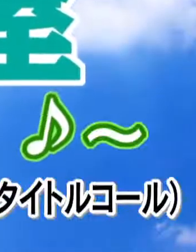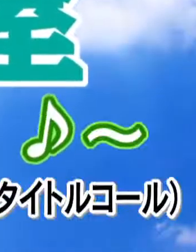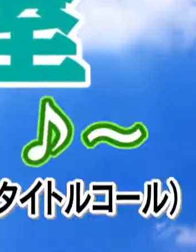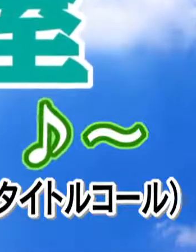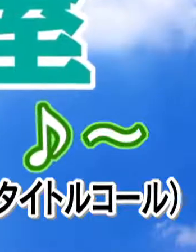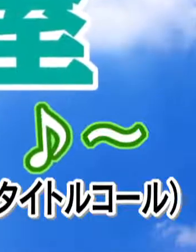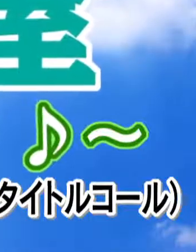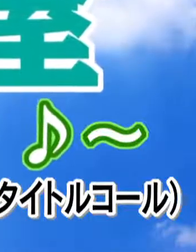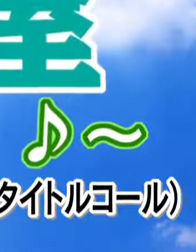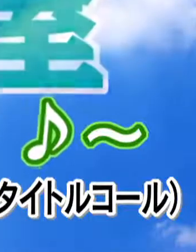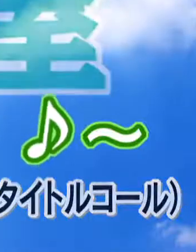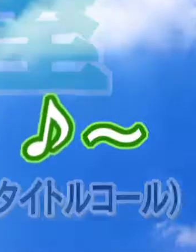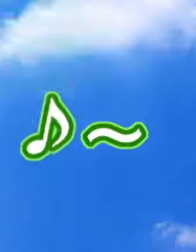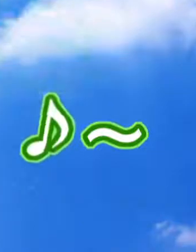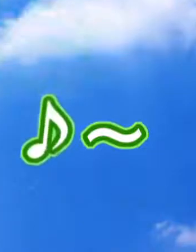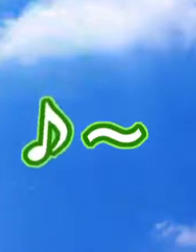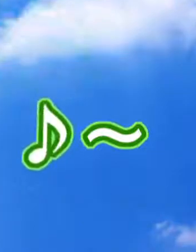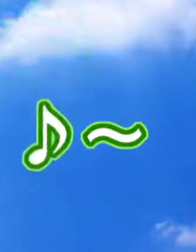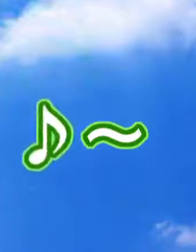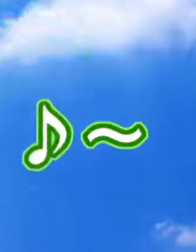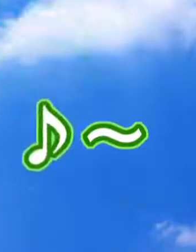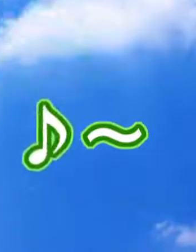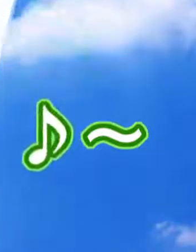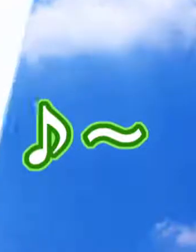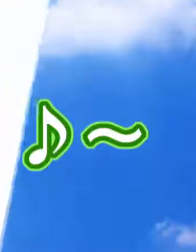てワンコ広報室。